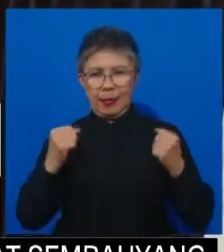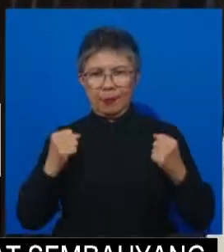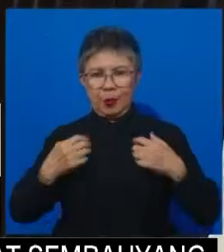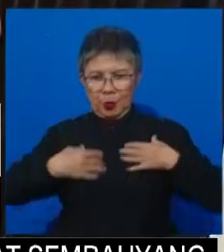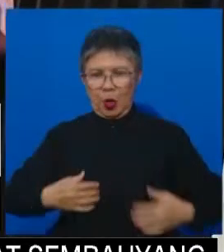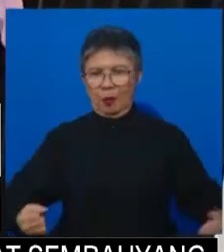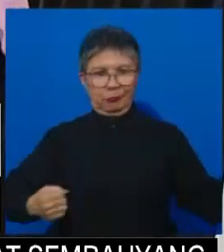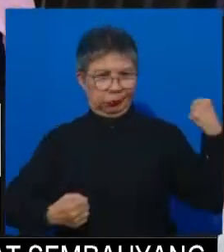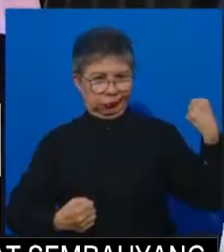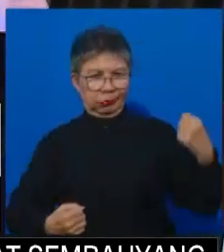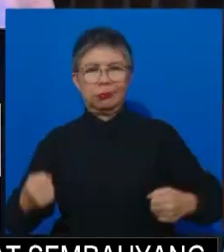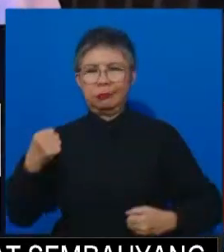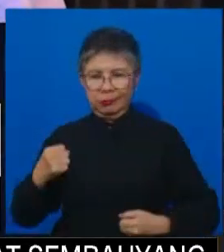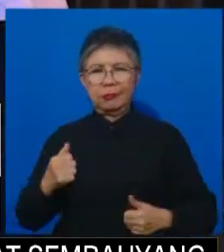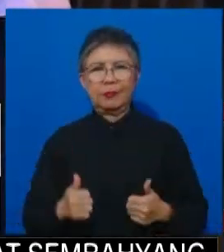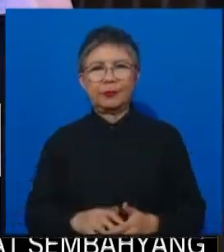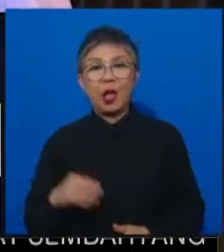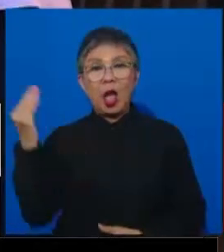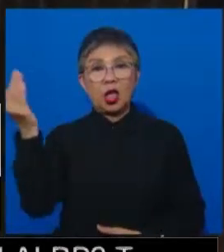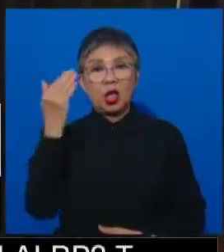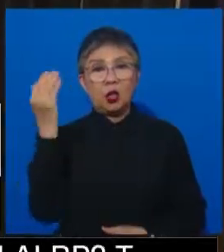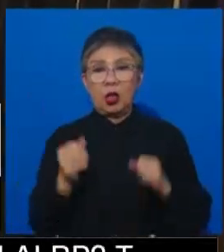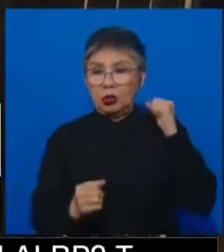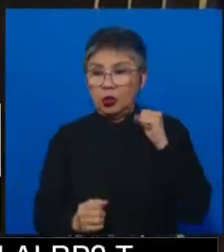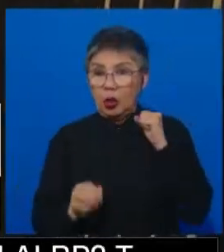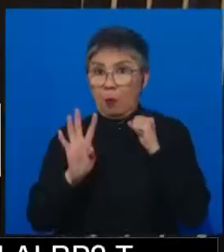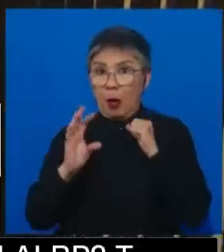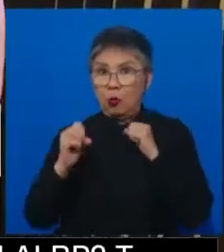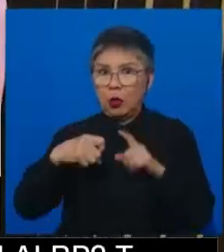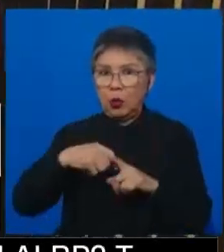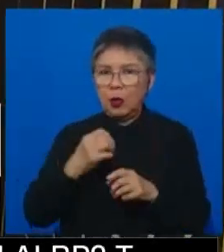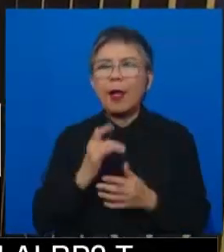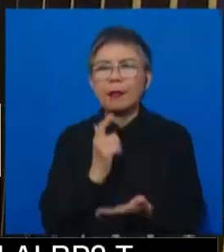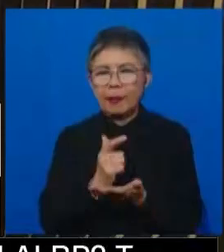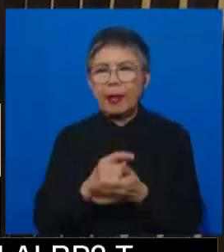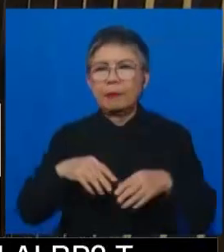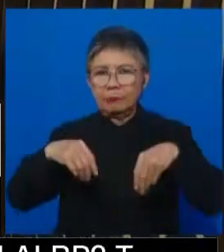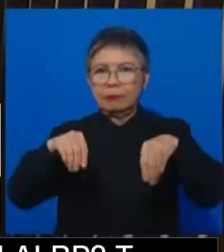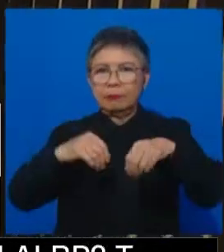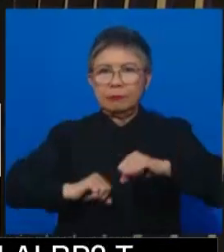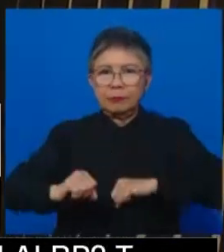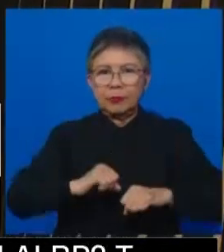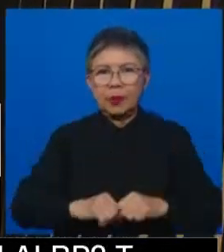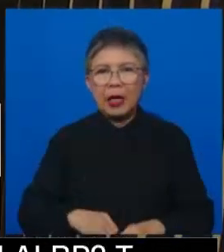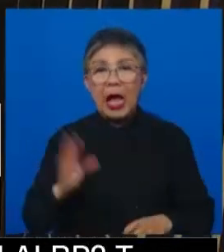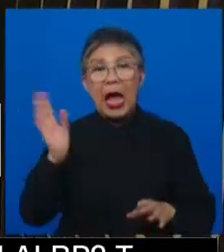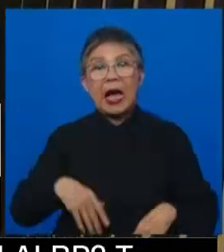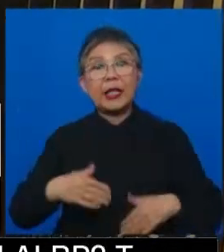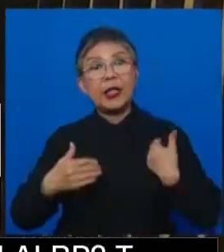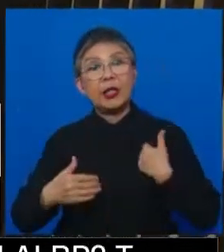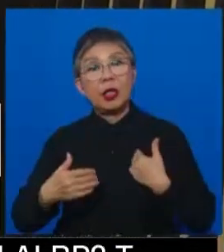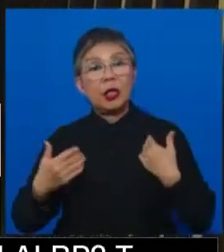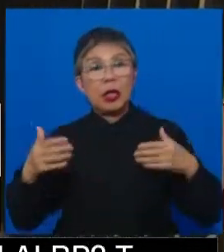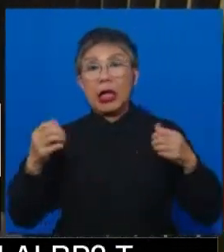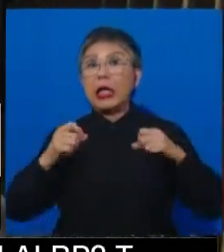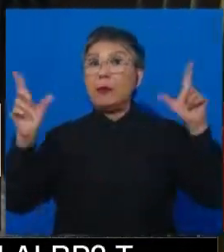badan masih sehat. Berkeliling dengan pikulan sekoteng akan terus dikerjakan. Tidak ada kata libur bagi Ihsan.